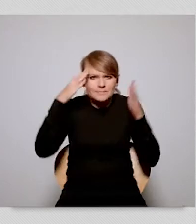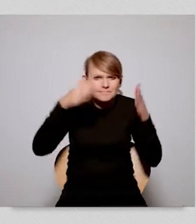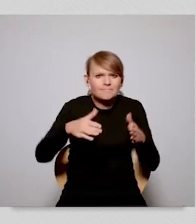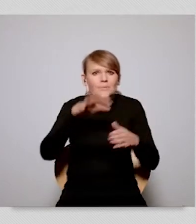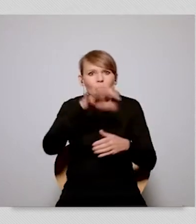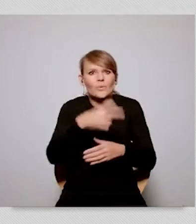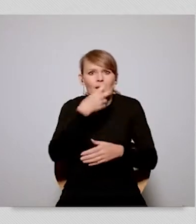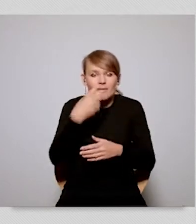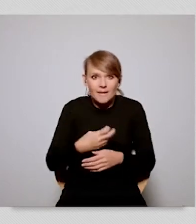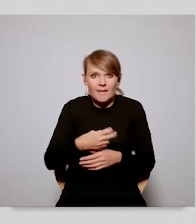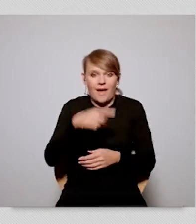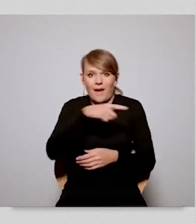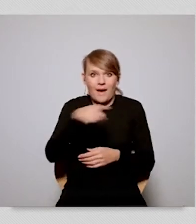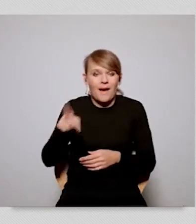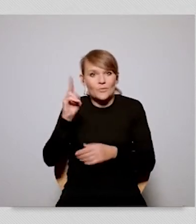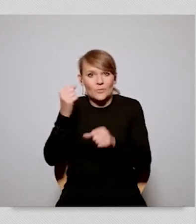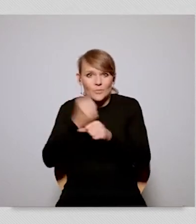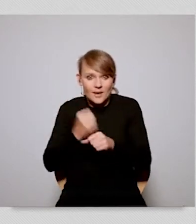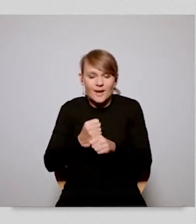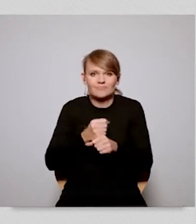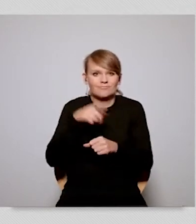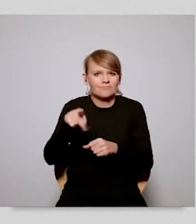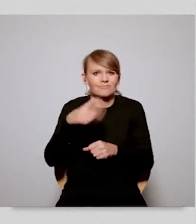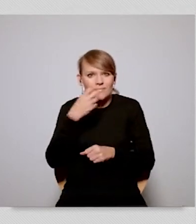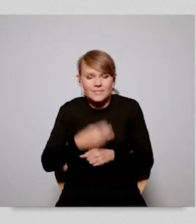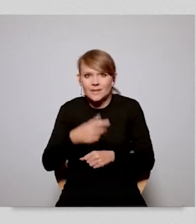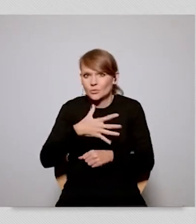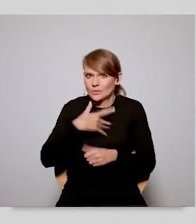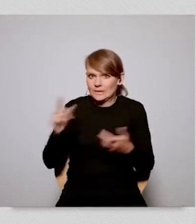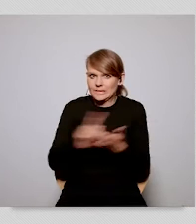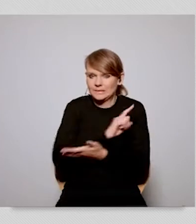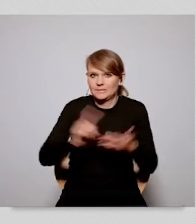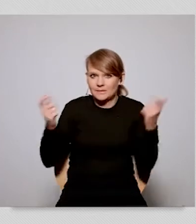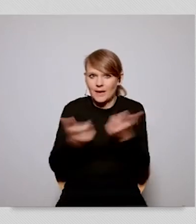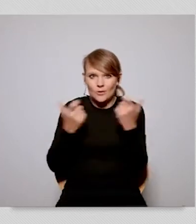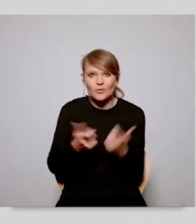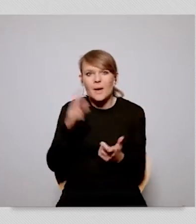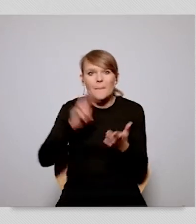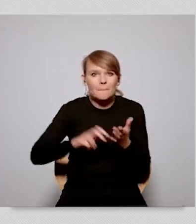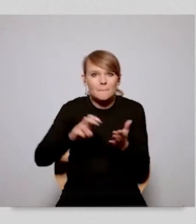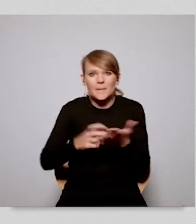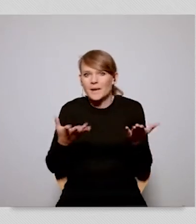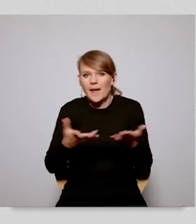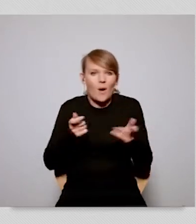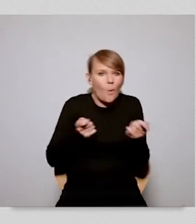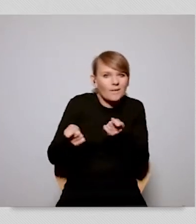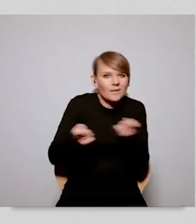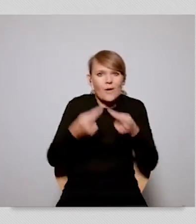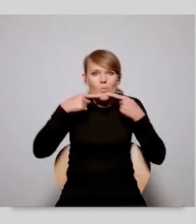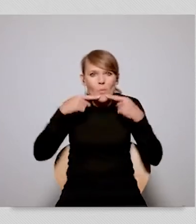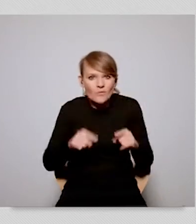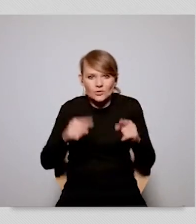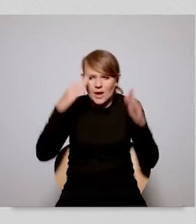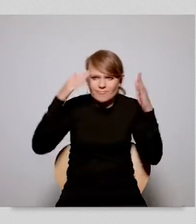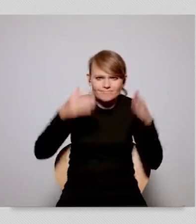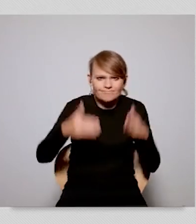takie poczucie rosnącego zagrożenia, jednocześnie brak koordynacji, odpowiedzialności i jakby takiego merytorycznego zagłębienia się.